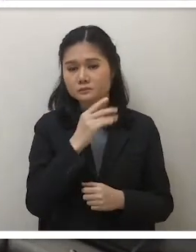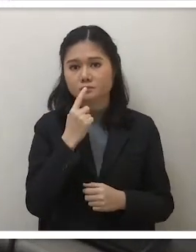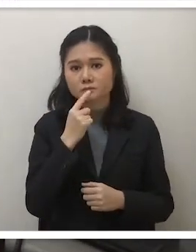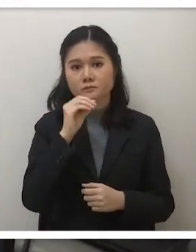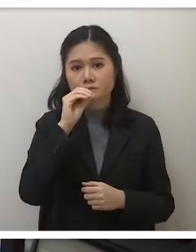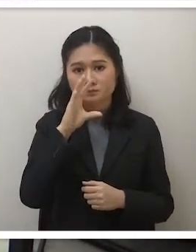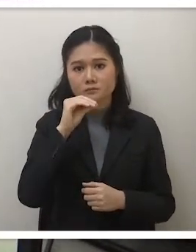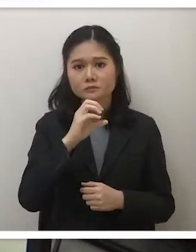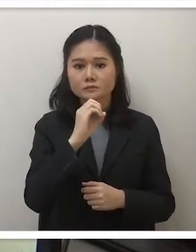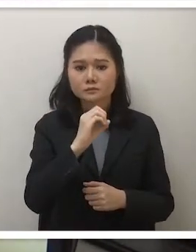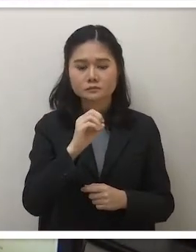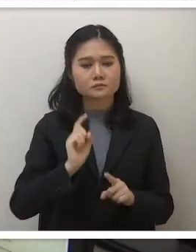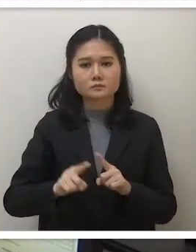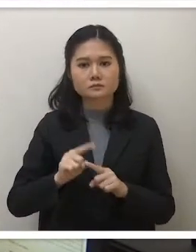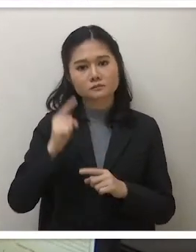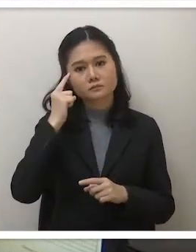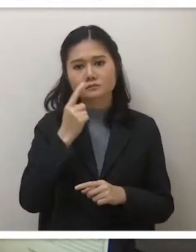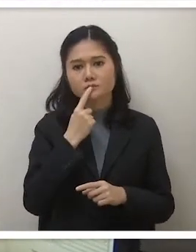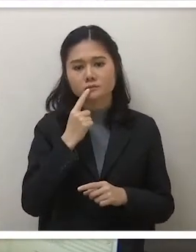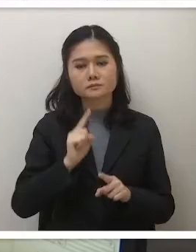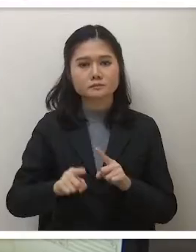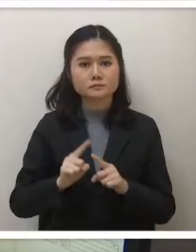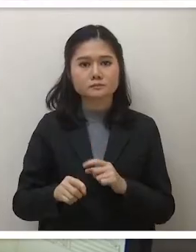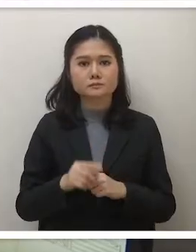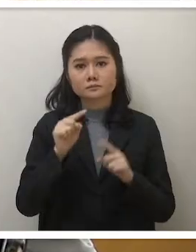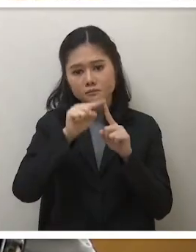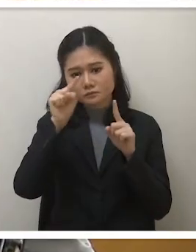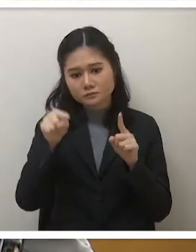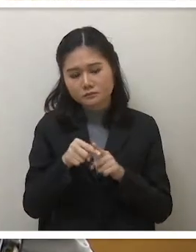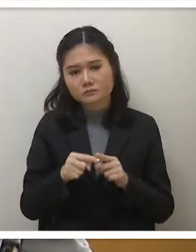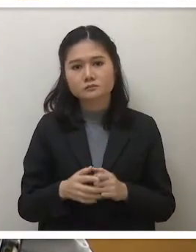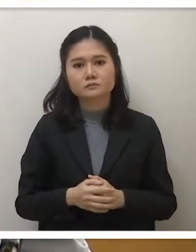ากจะอ้าเป็นตัวโอก็ทำรูปปากเงี้ยรูปปากกลมๆใ